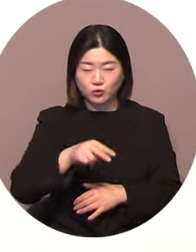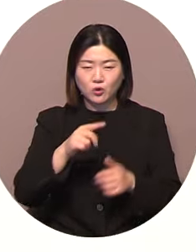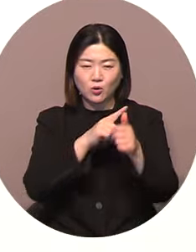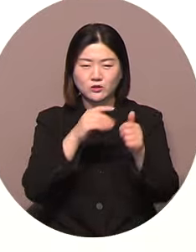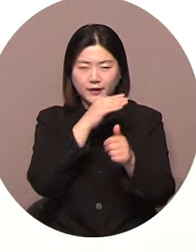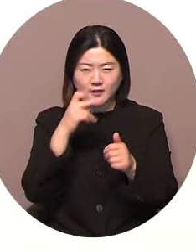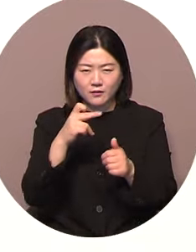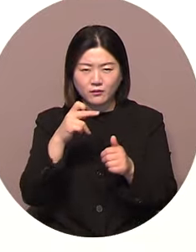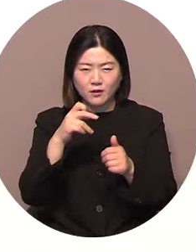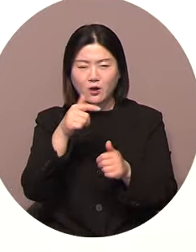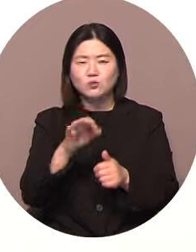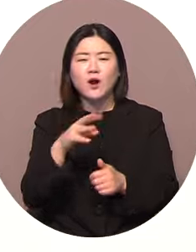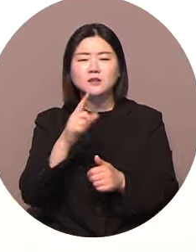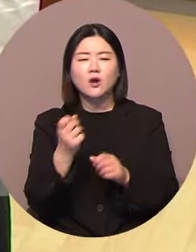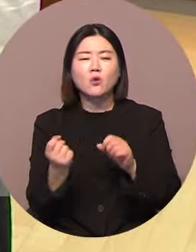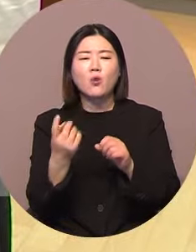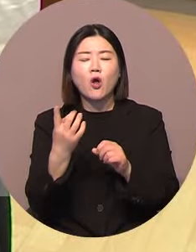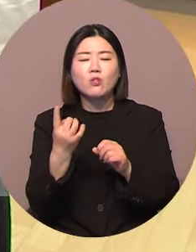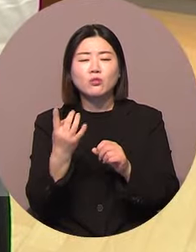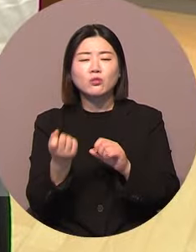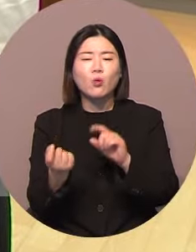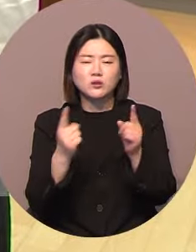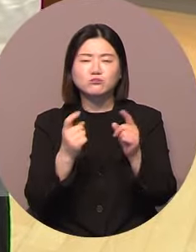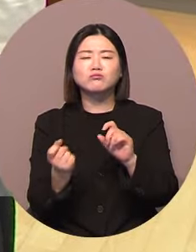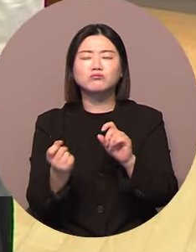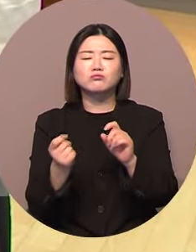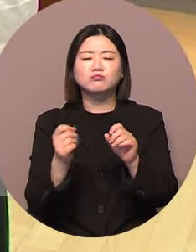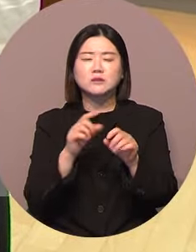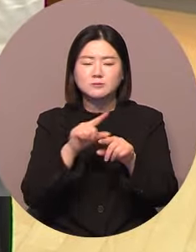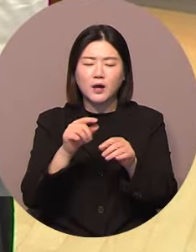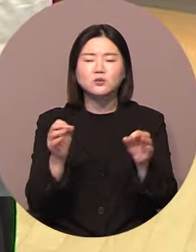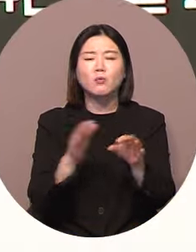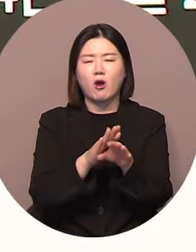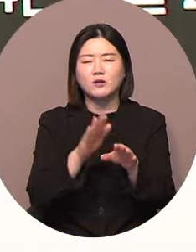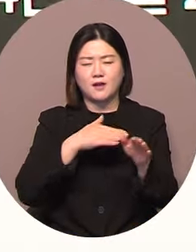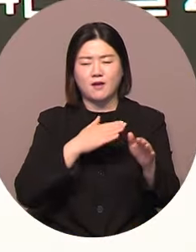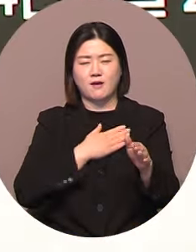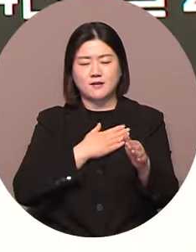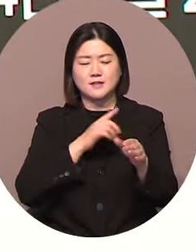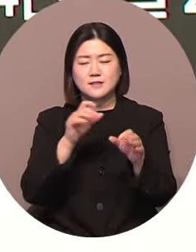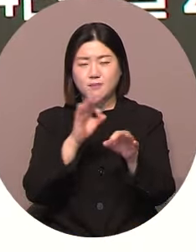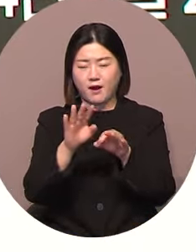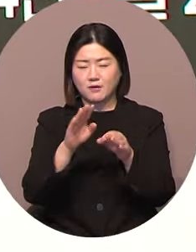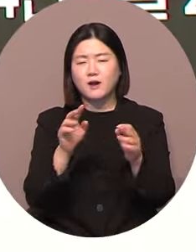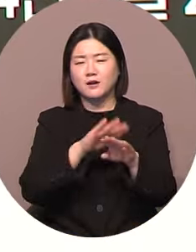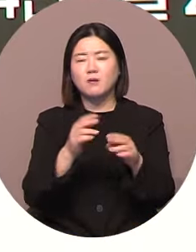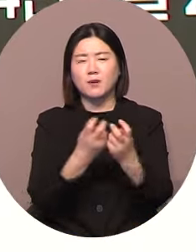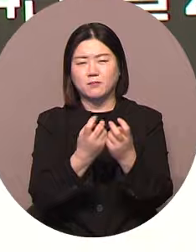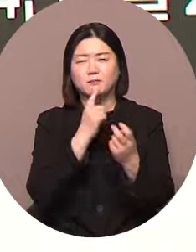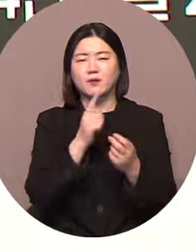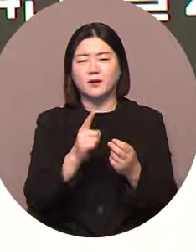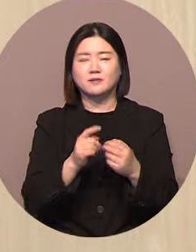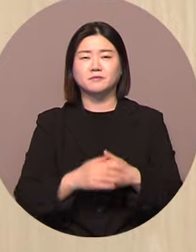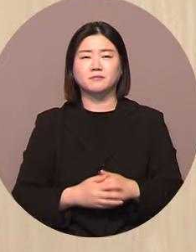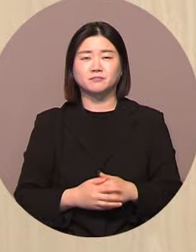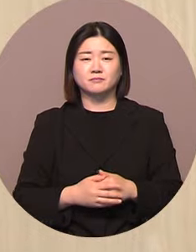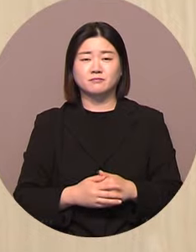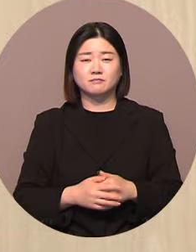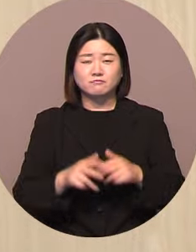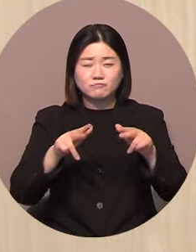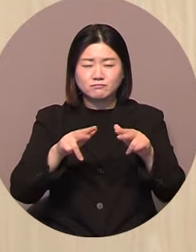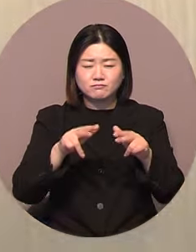있습니다 원도심 부활 상생 메트 조성을 통한 활성화를 제 공약이자 지방소멸의 해법으로 꼽았습니다